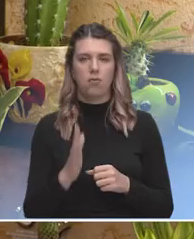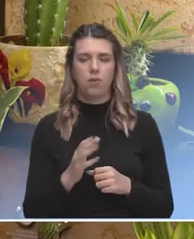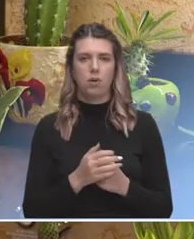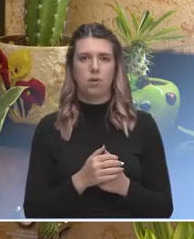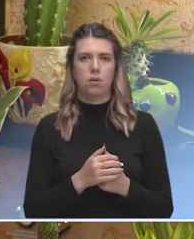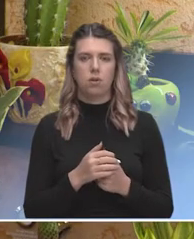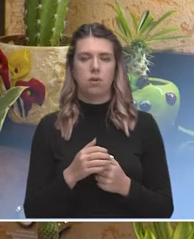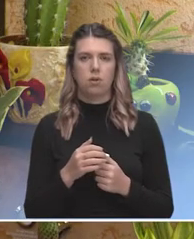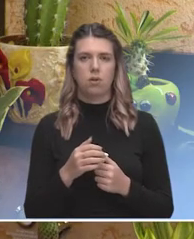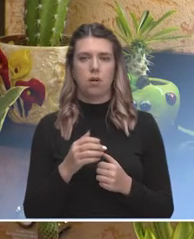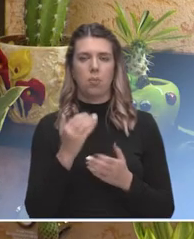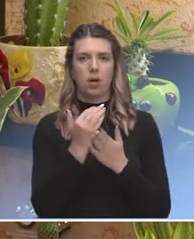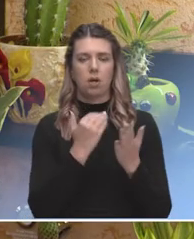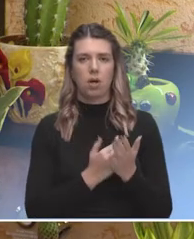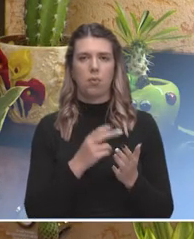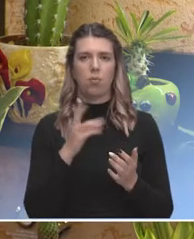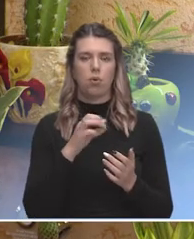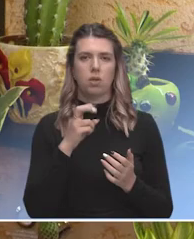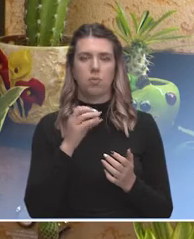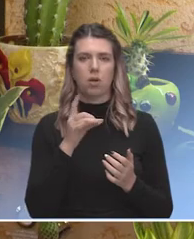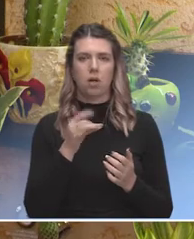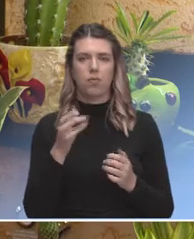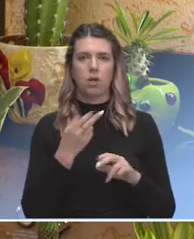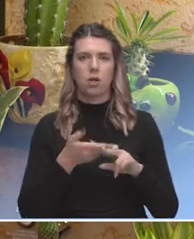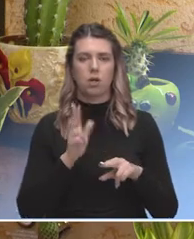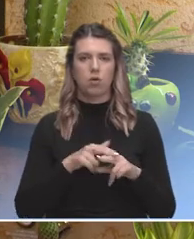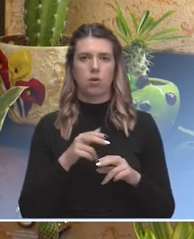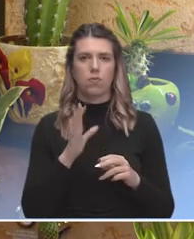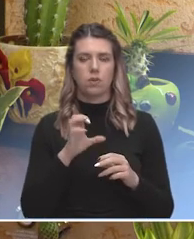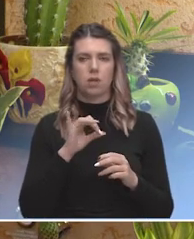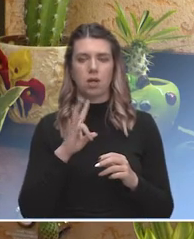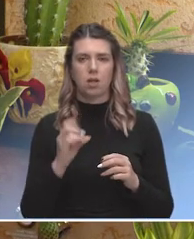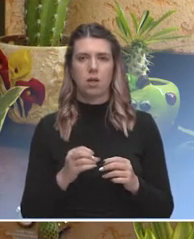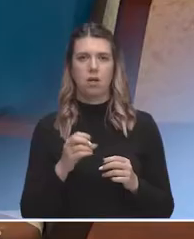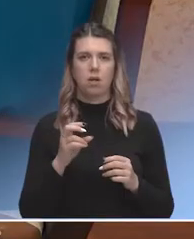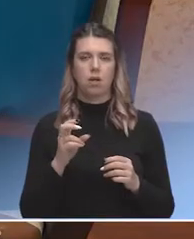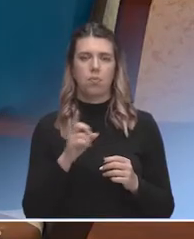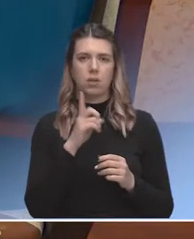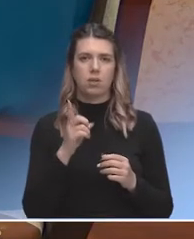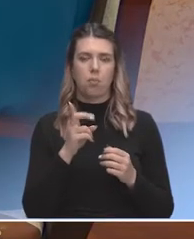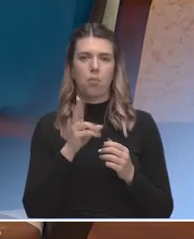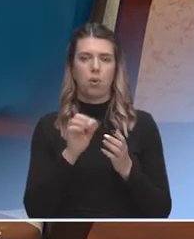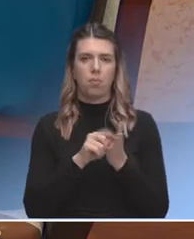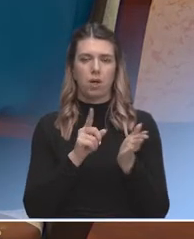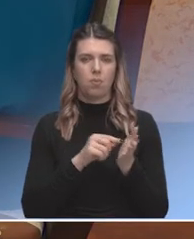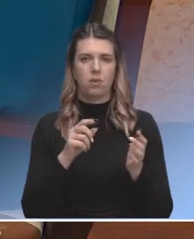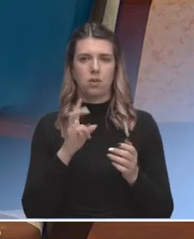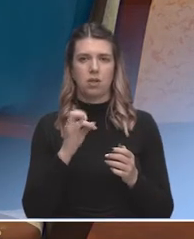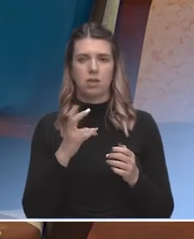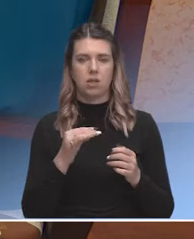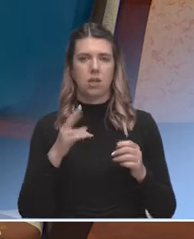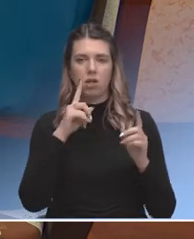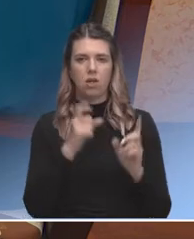в те программы по демографии, которые реализуются в стране? Без данных по переписи